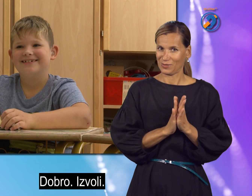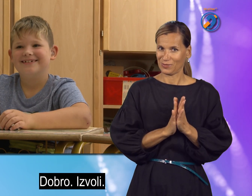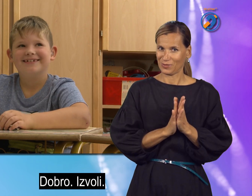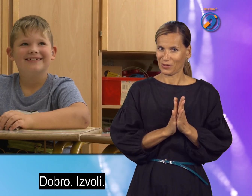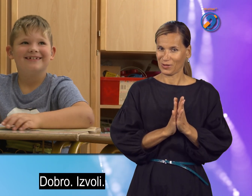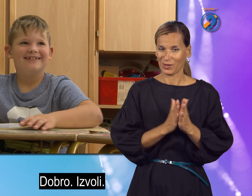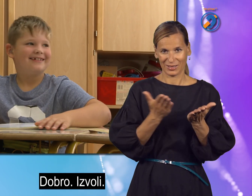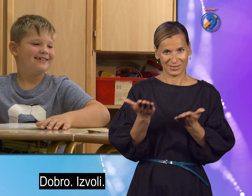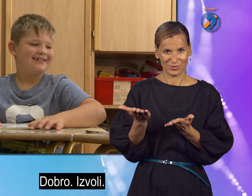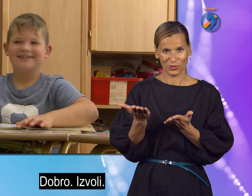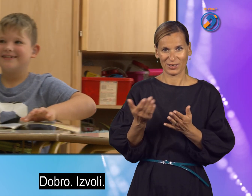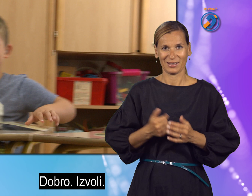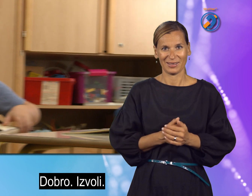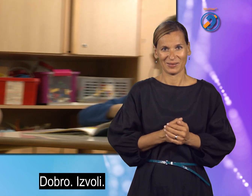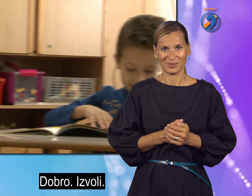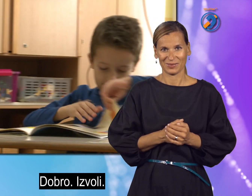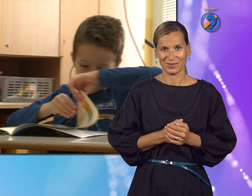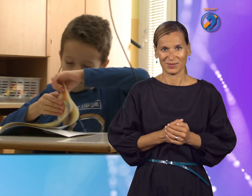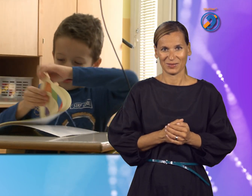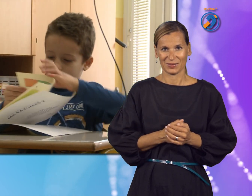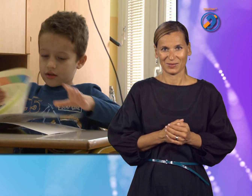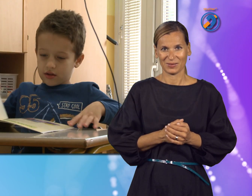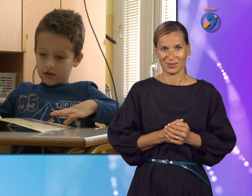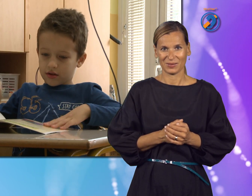Bravo. Izvoli.